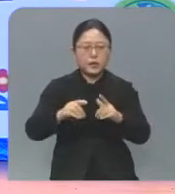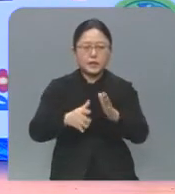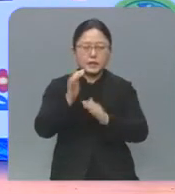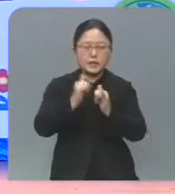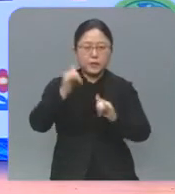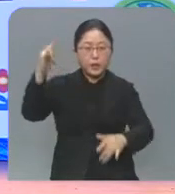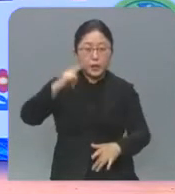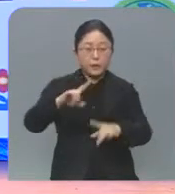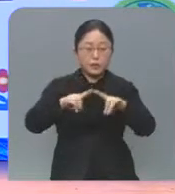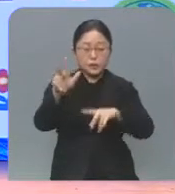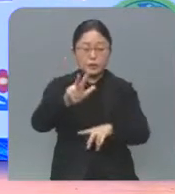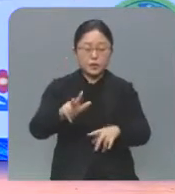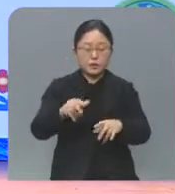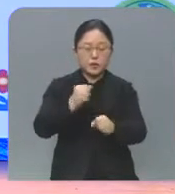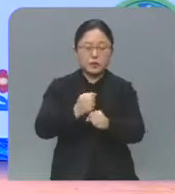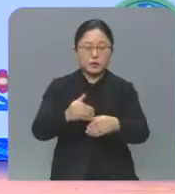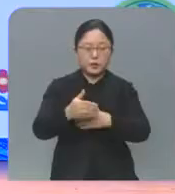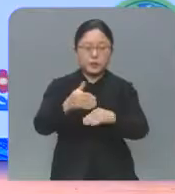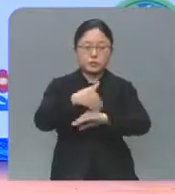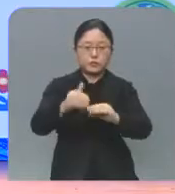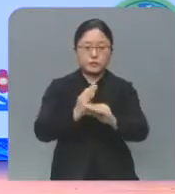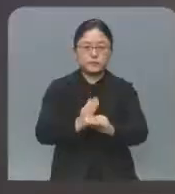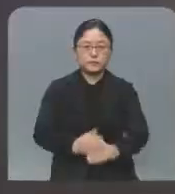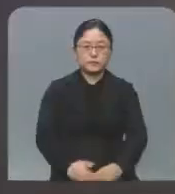설치 등을 추진할 예정입니다